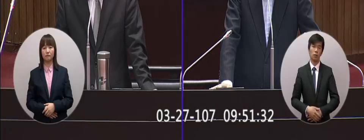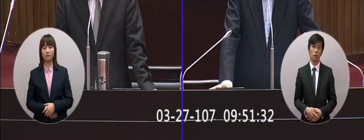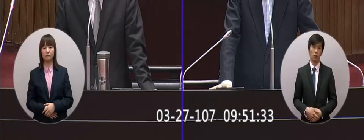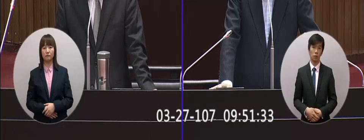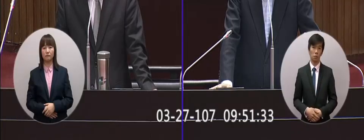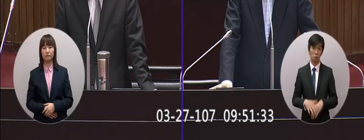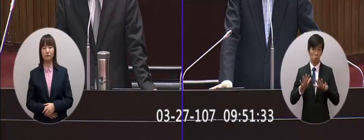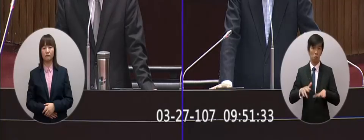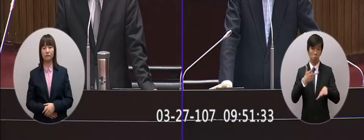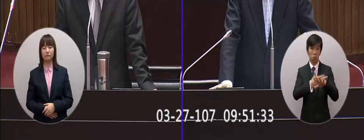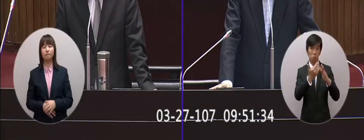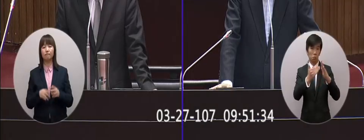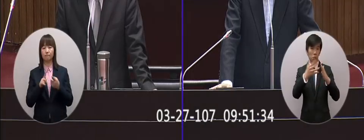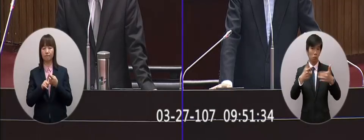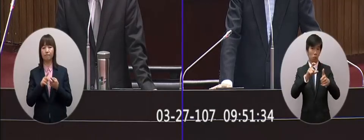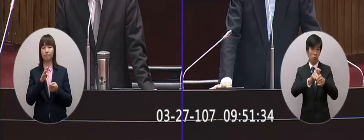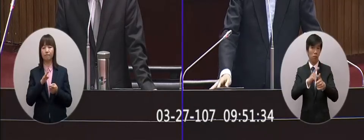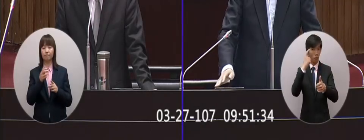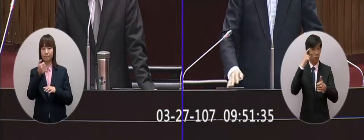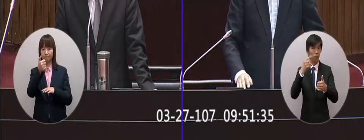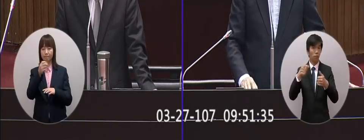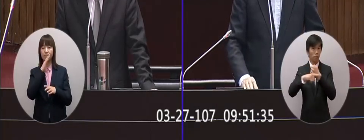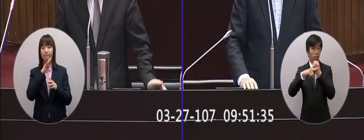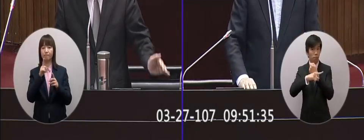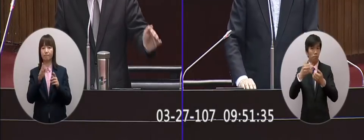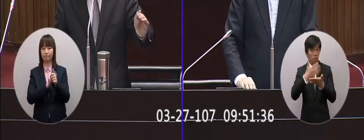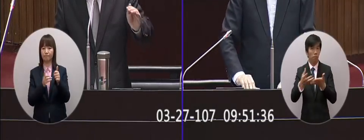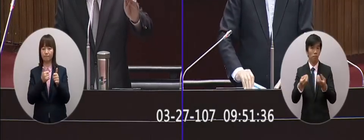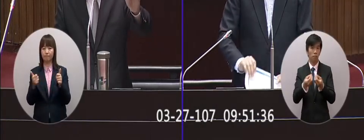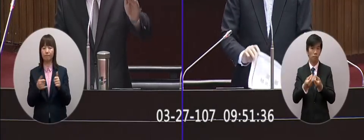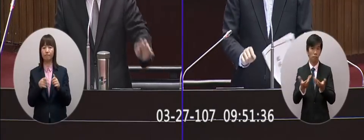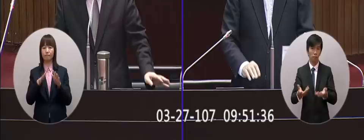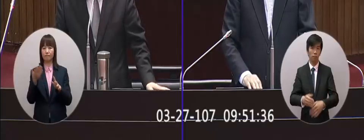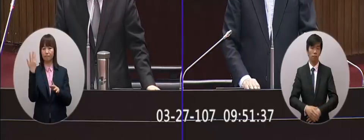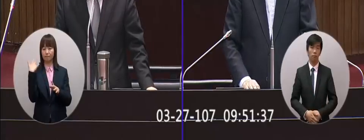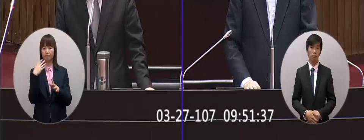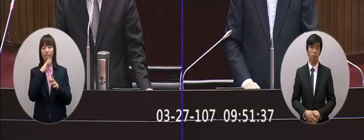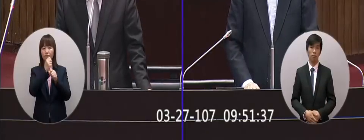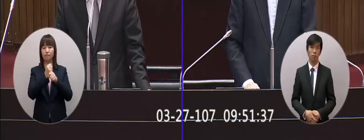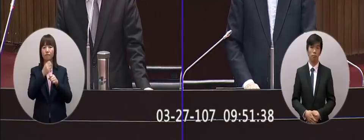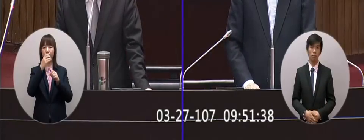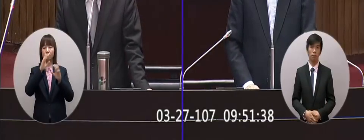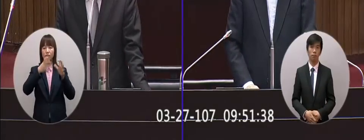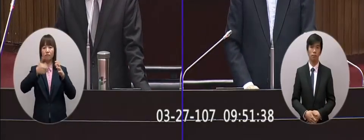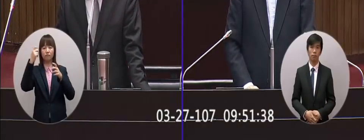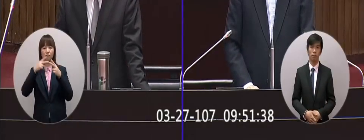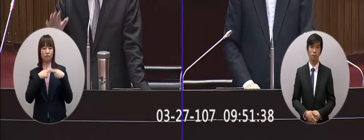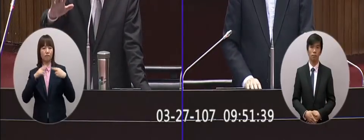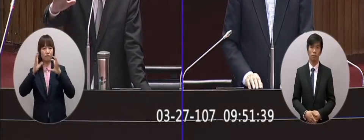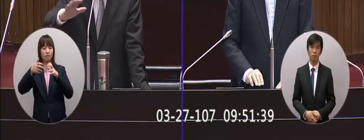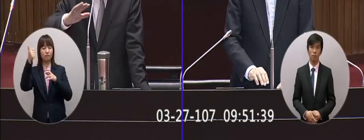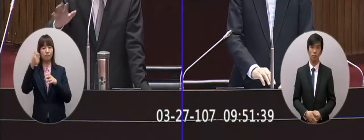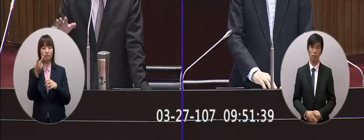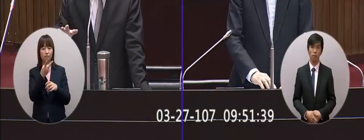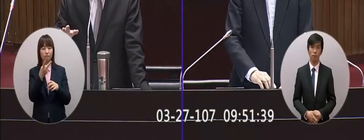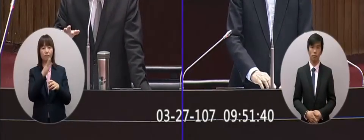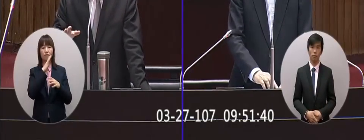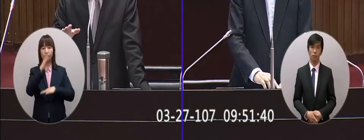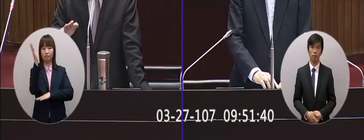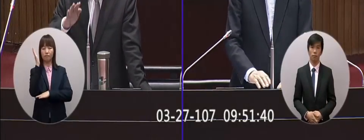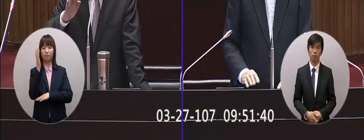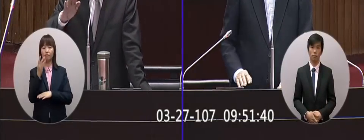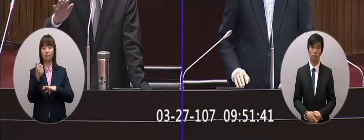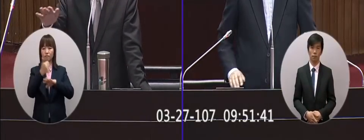这个技职教育的问题？ 是，感谢费委员哈。从之前马英九总统跟蔡英文总统两个政